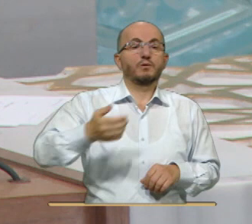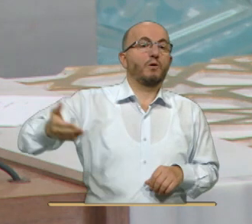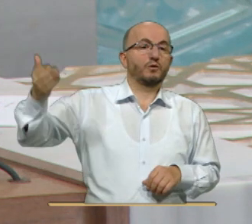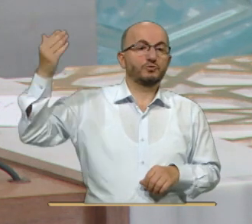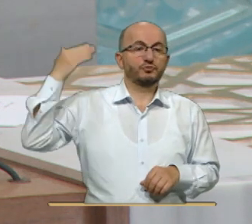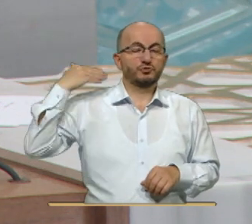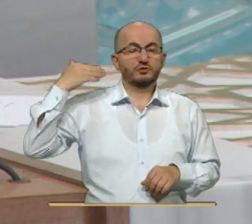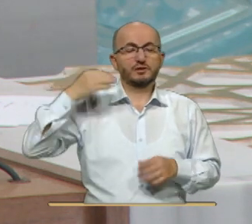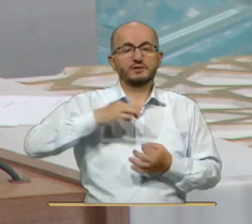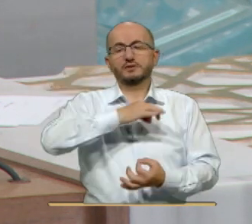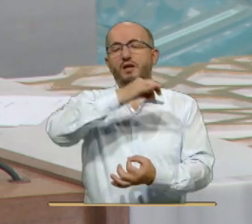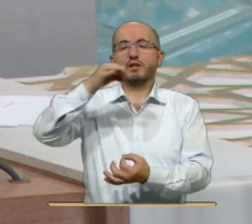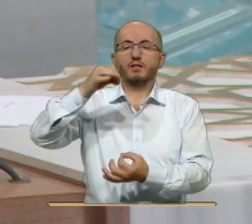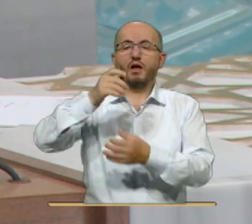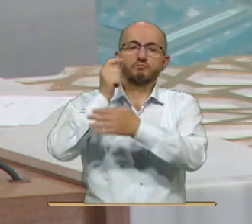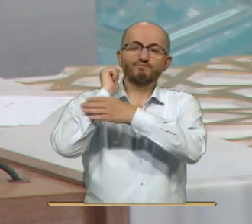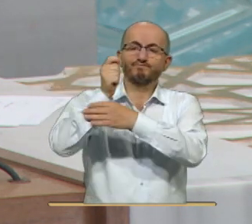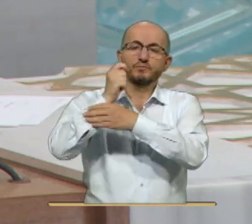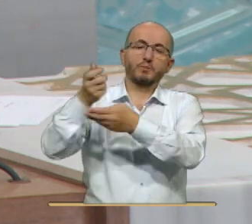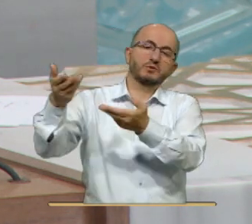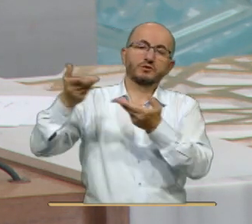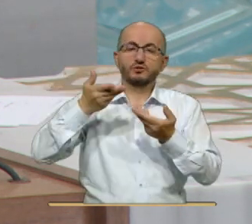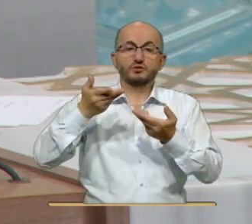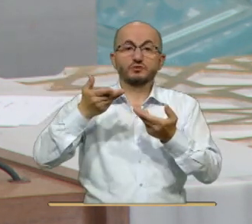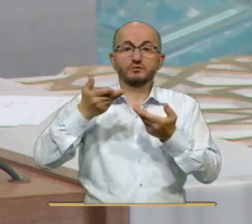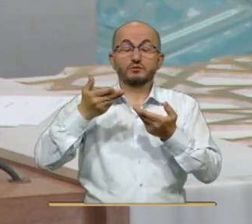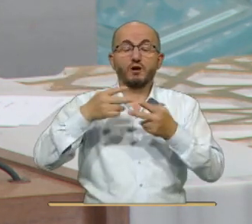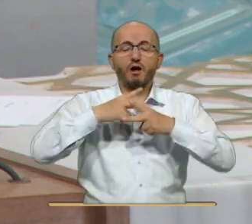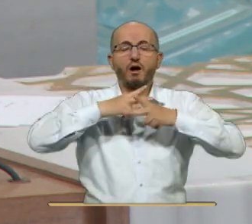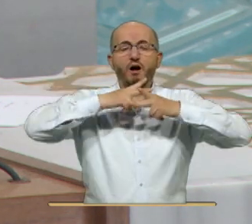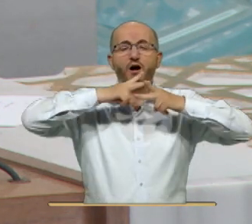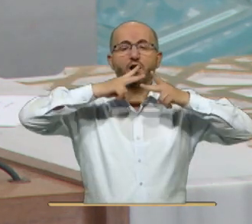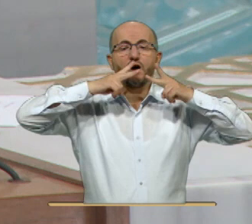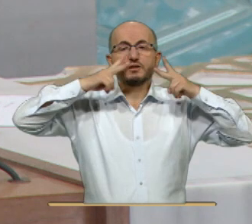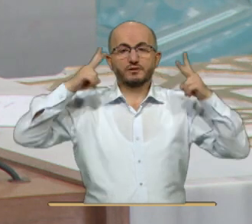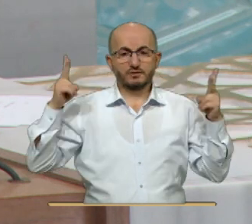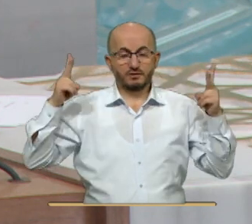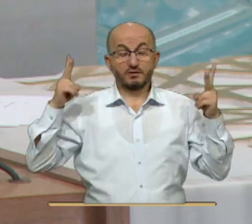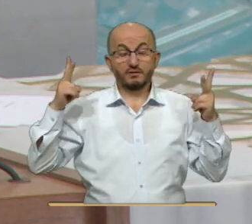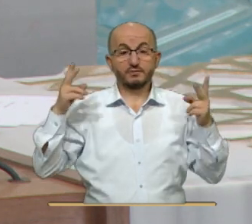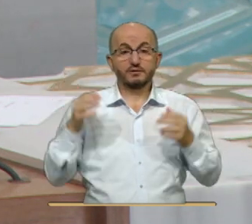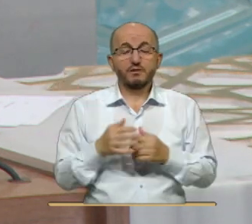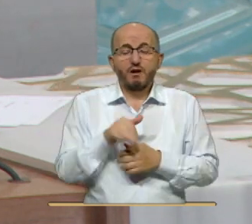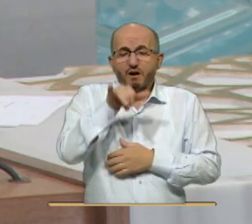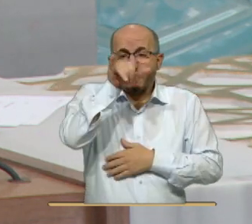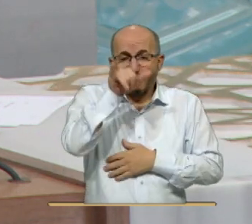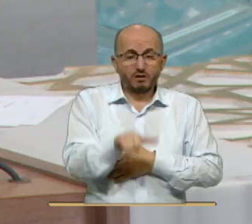insanlığa yaptığı çağrı ne kadar aydınlık, ne kadar hak